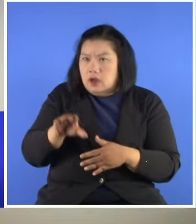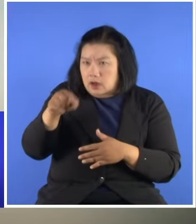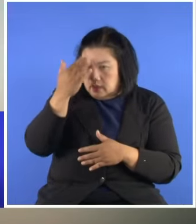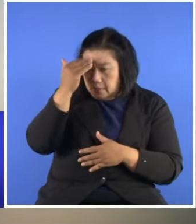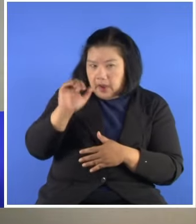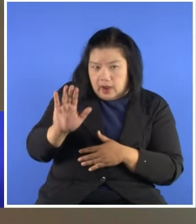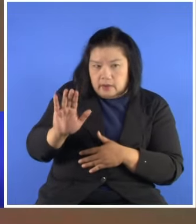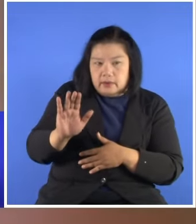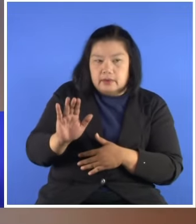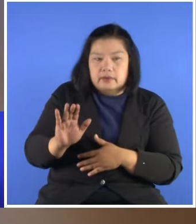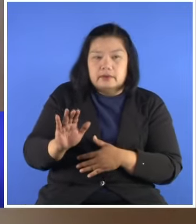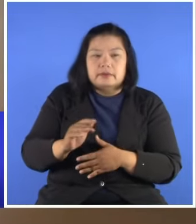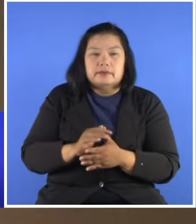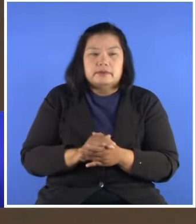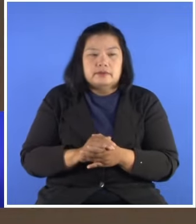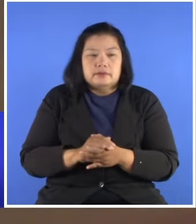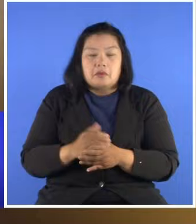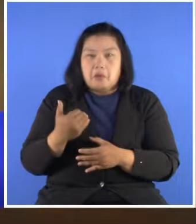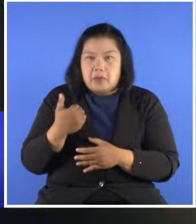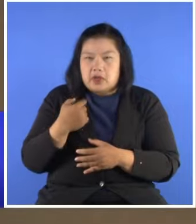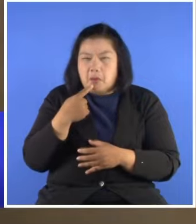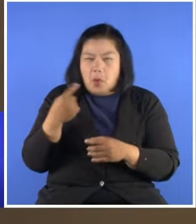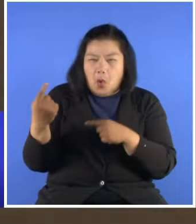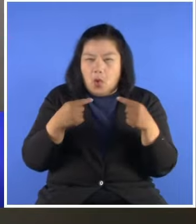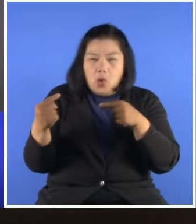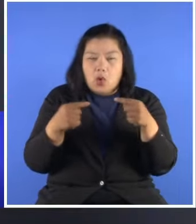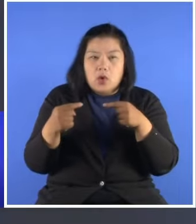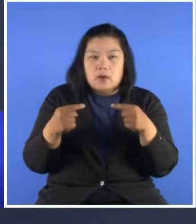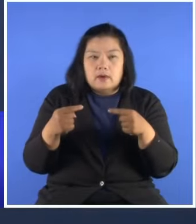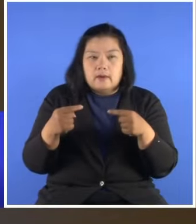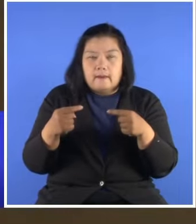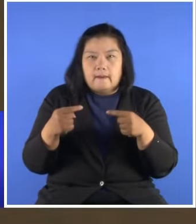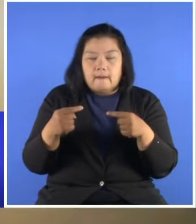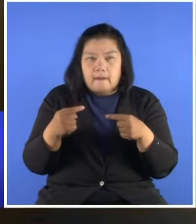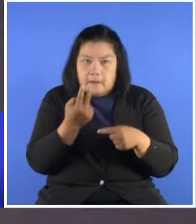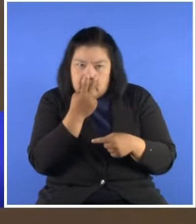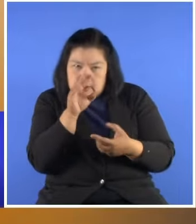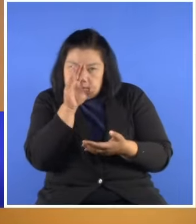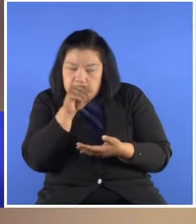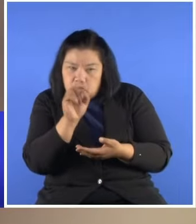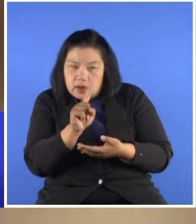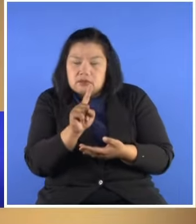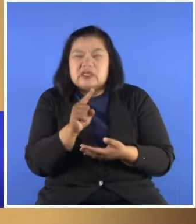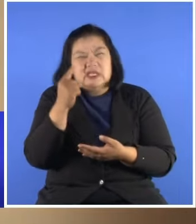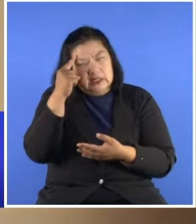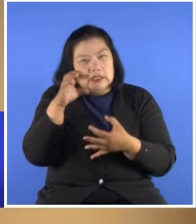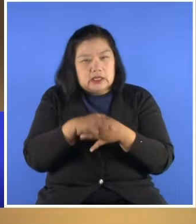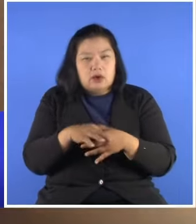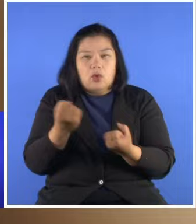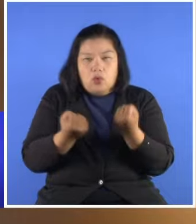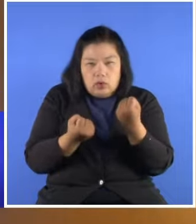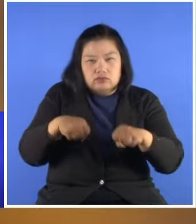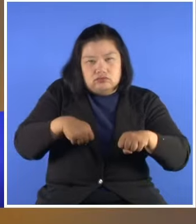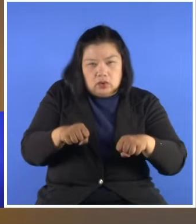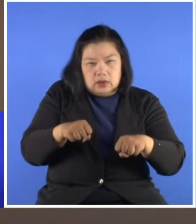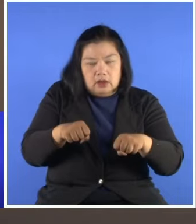ไม่ได้พอคือมีปากเสียงกันอยู่ข้างถนนคลิปเนี่ยพอจับใจความว่าทั้งคู่ขับรถปาดหน้ากันจนมาถึงจุดเกิดเหตุ